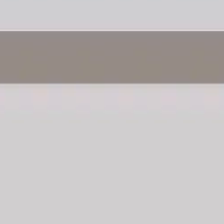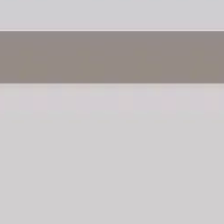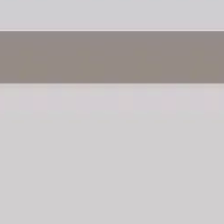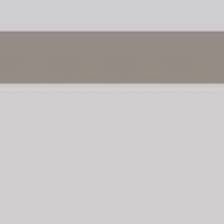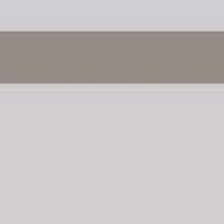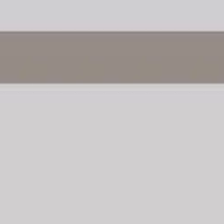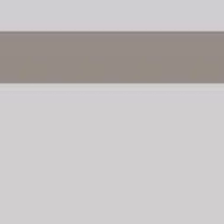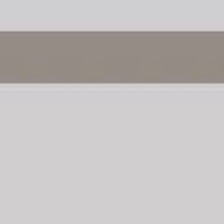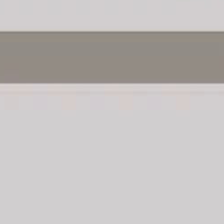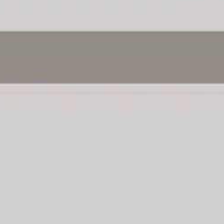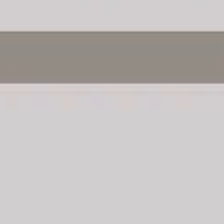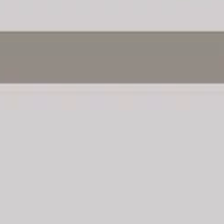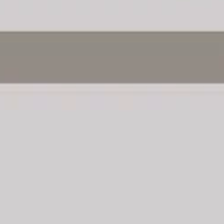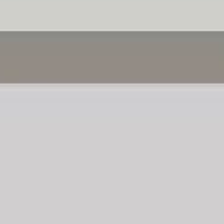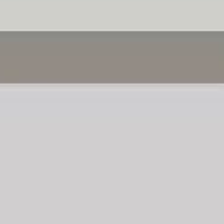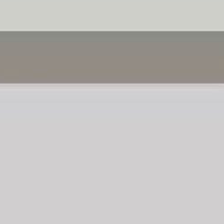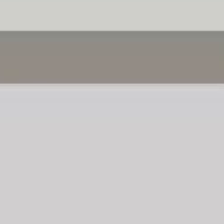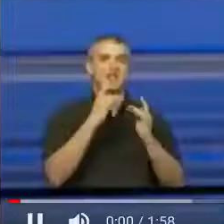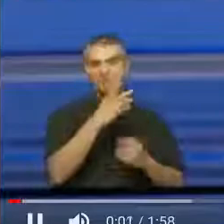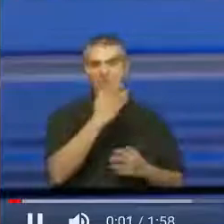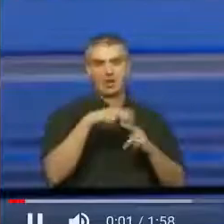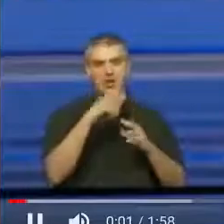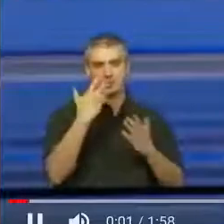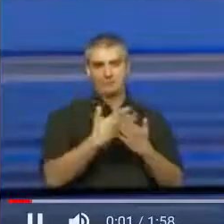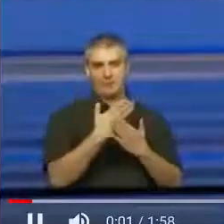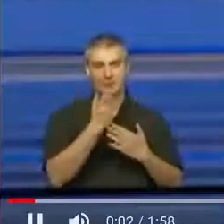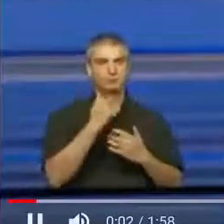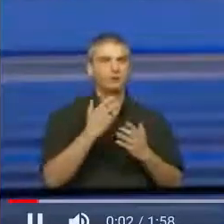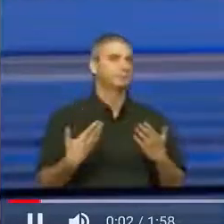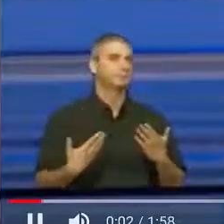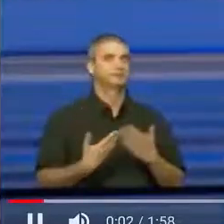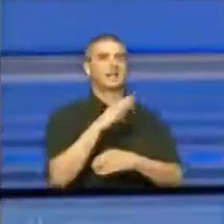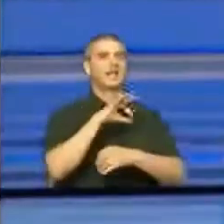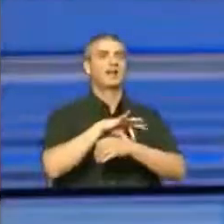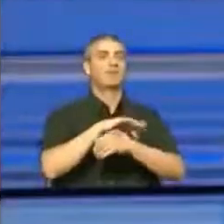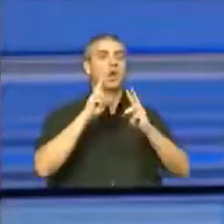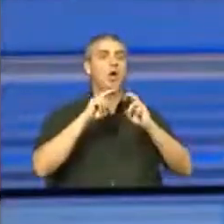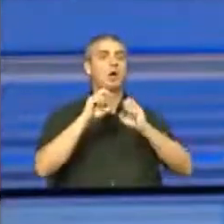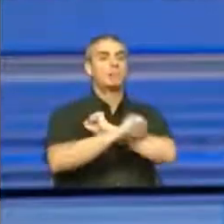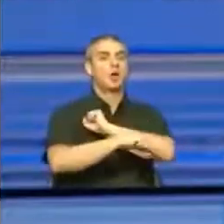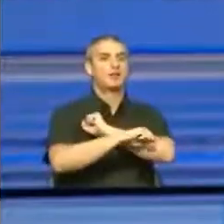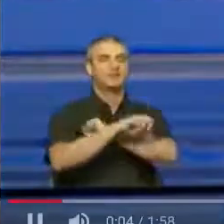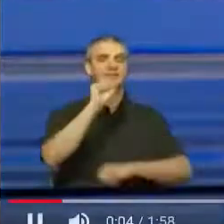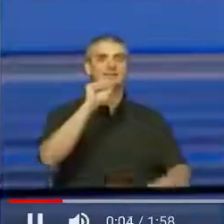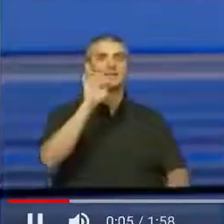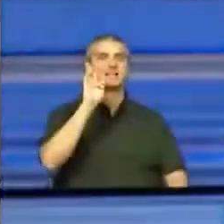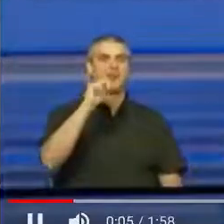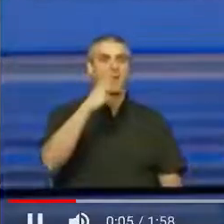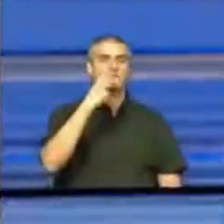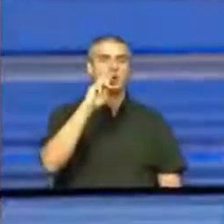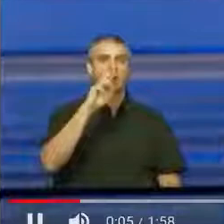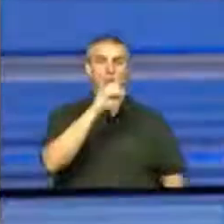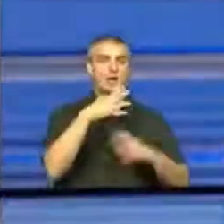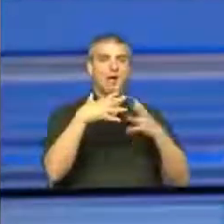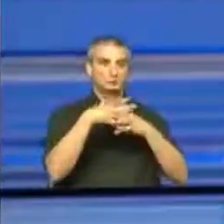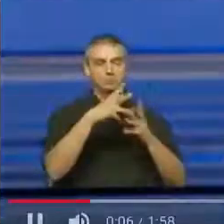את הסיפור הזה. עם הבת. עכשיו לפריצה דרך רפואית, חוקרים מאוניברסיטת סטנפורד בארצות הברית הזריקו